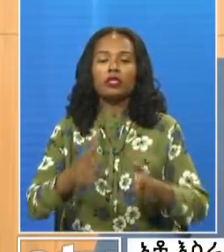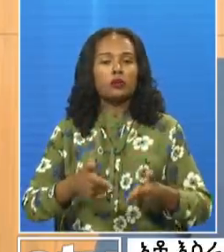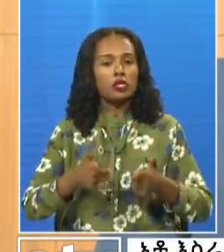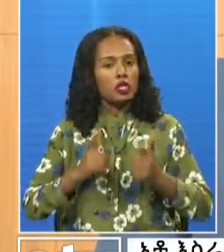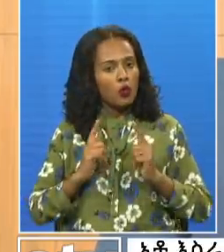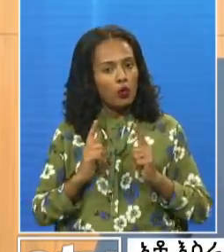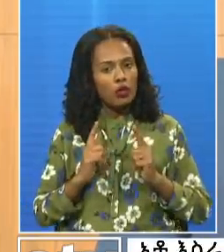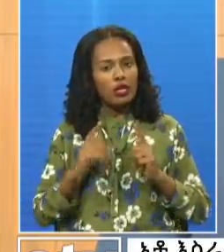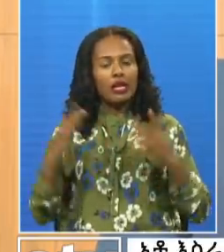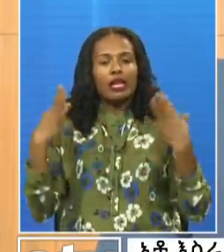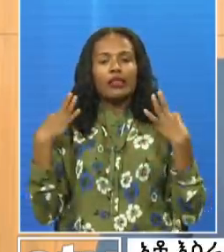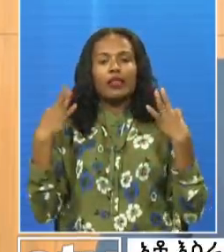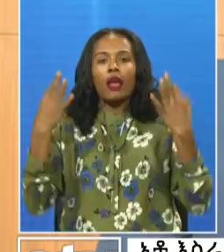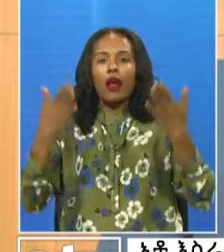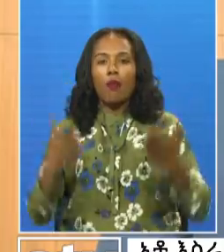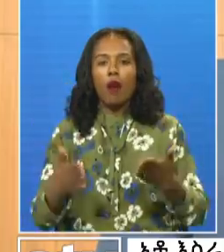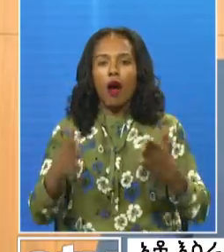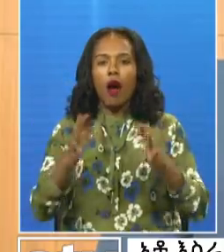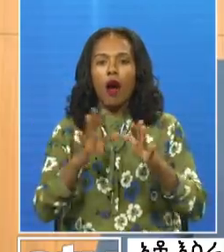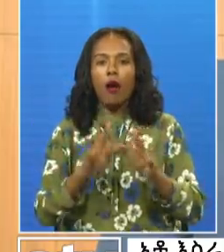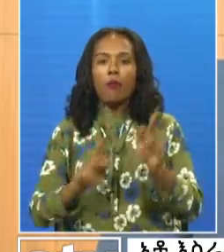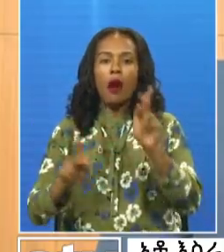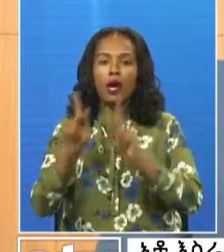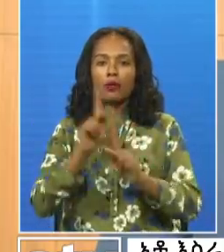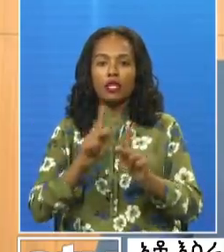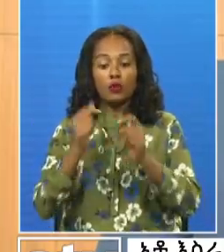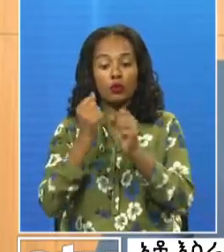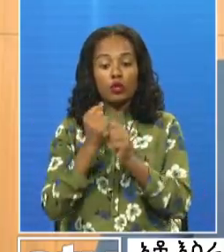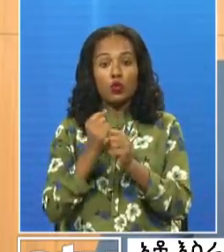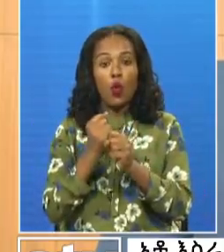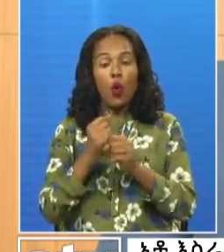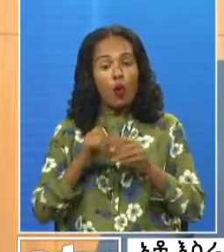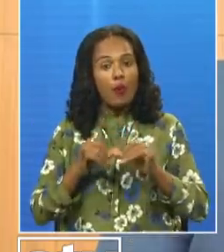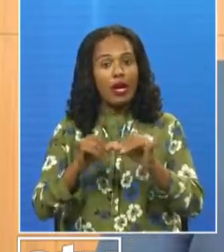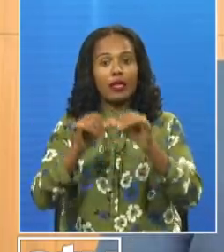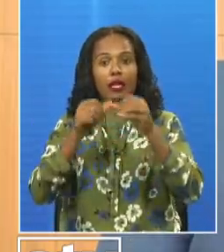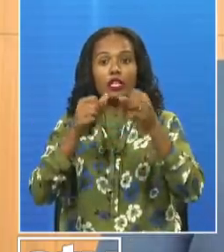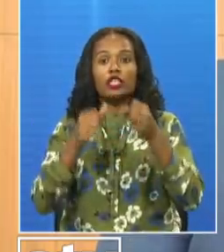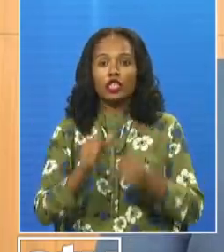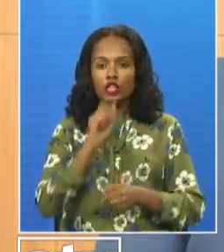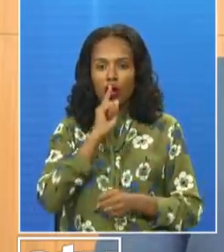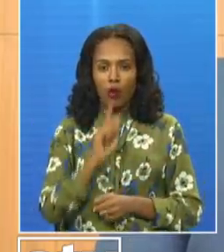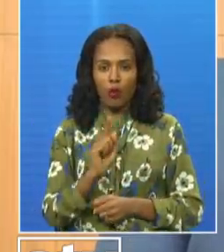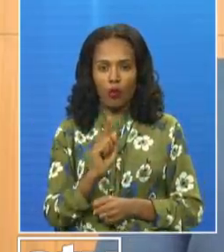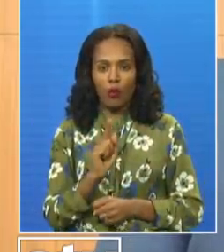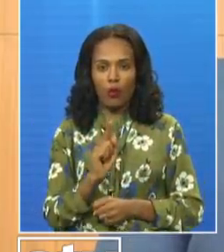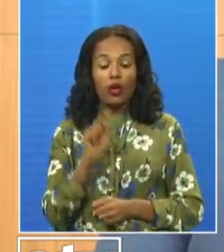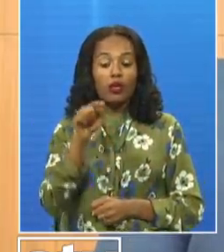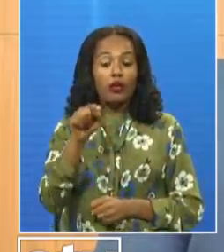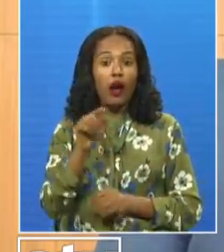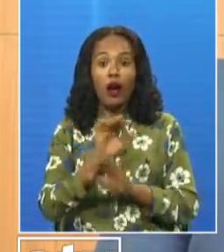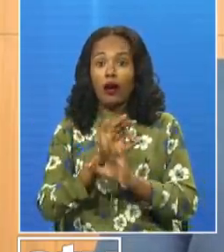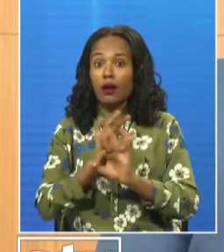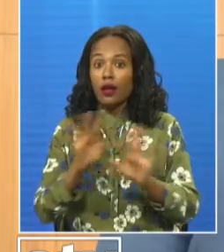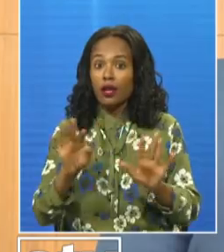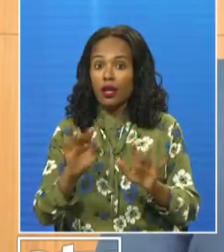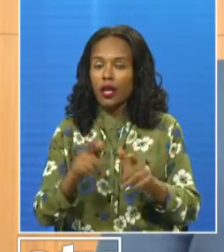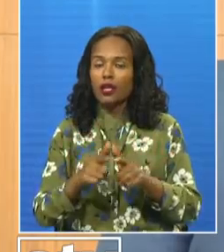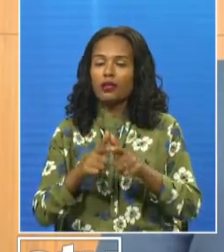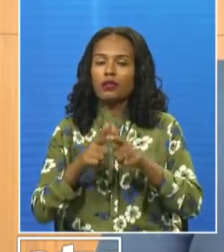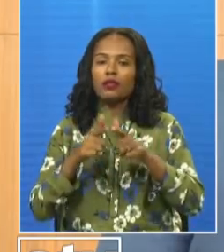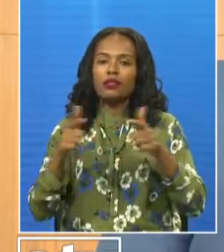ሲኖር ጤናማ ማህበረሰብ ይዞ መቀጠል ሲቻል ነው እና ያ ከሌለ ትልቁ